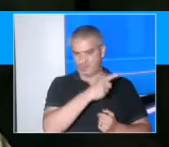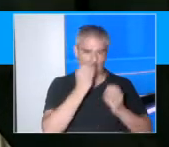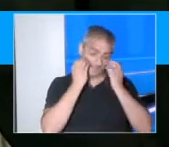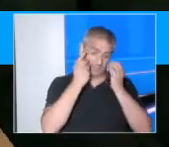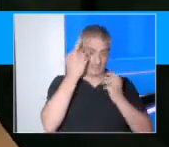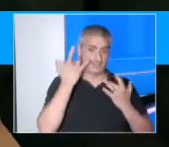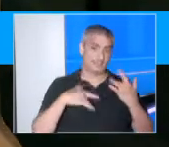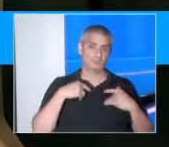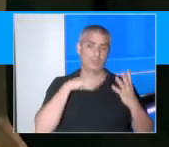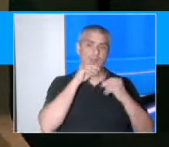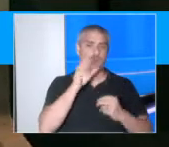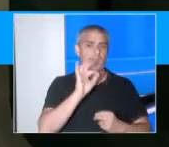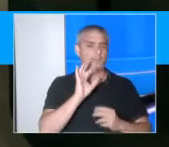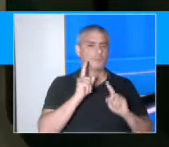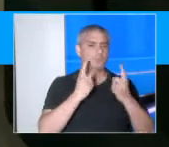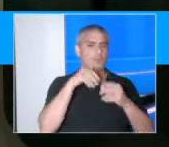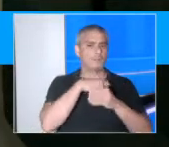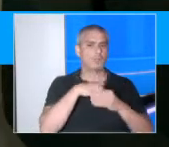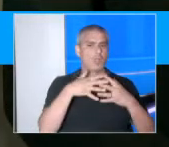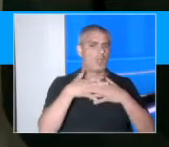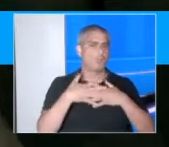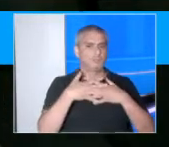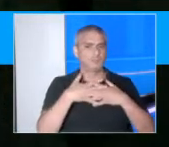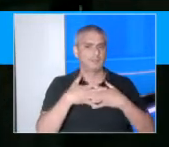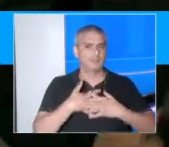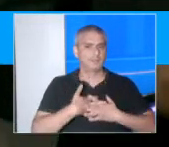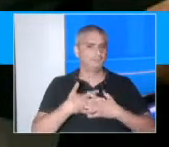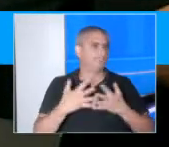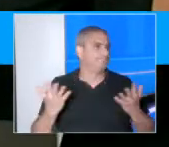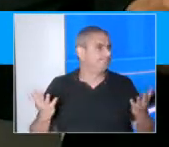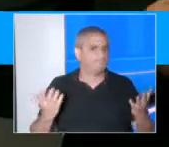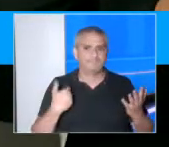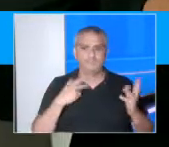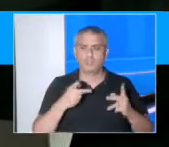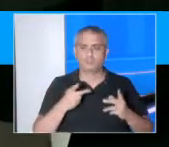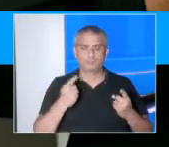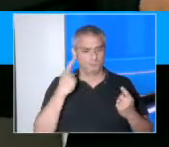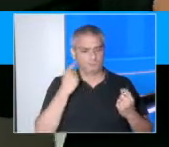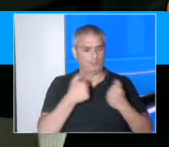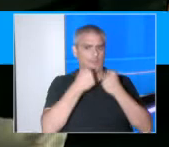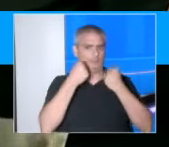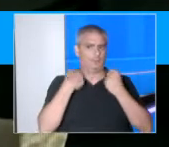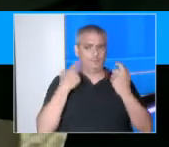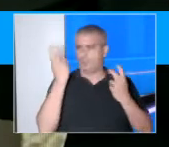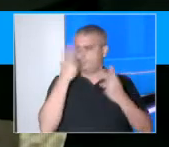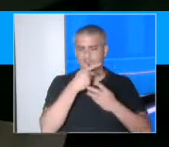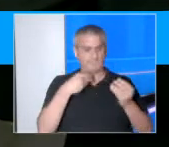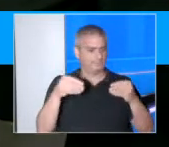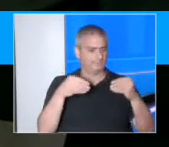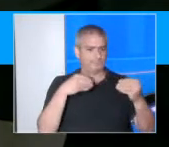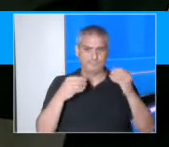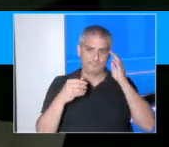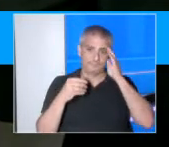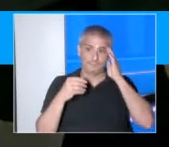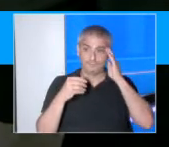התירוץ שלנו לשוחח בכל זאת על מה שקורה בתוך ארצות הברית. כן, אני, יש איזשהו דיסוננס, לפחות אצלי, שאני מנסה לגשר עליו בעניין